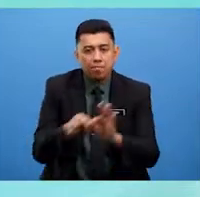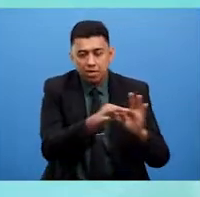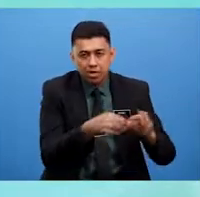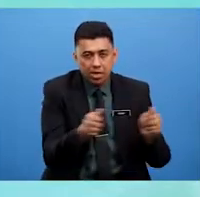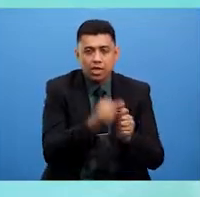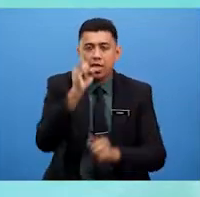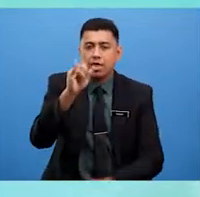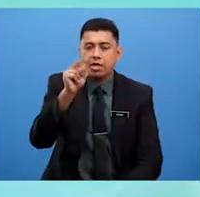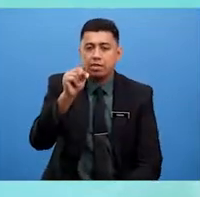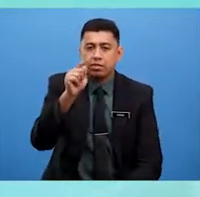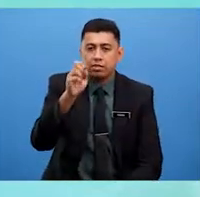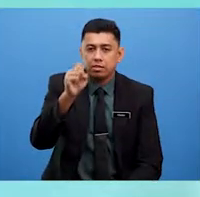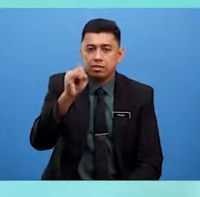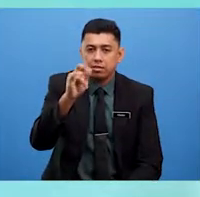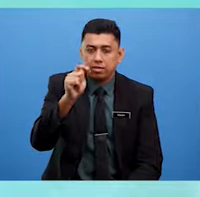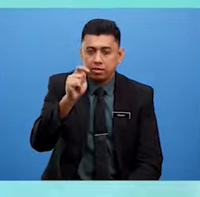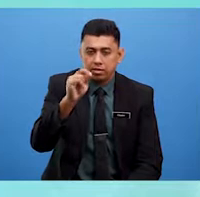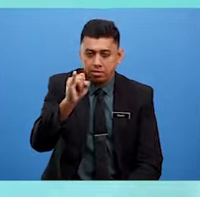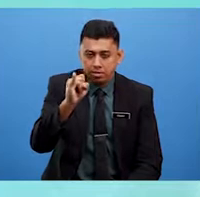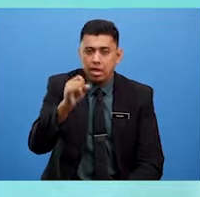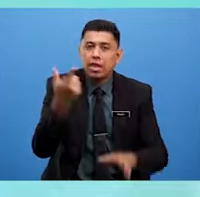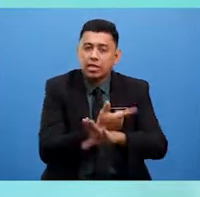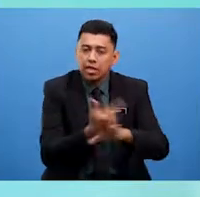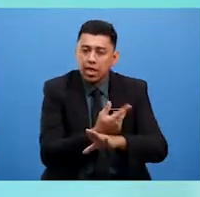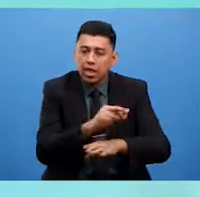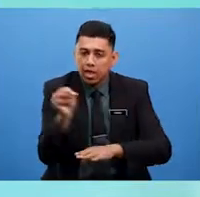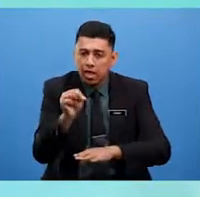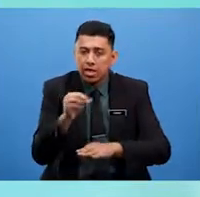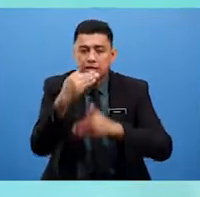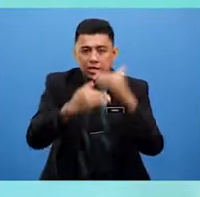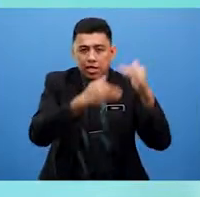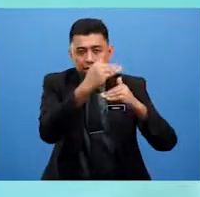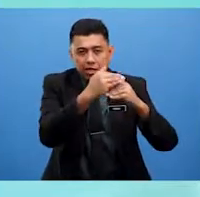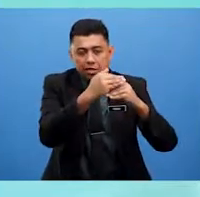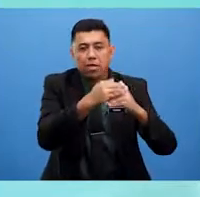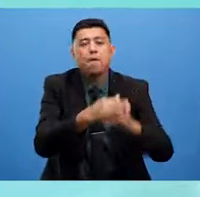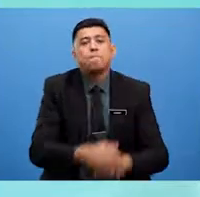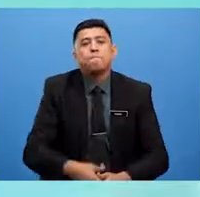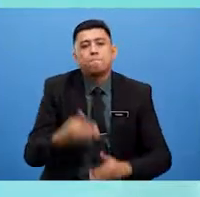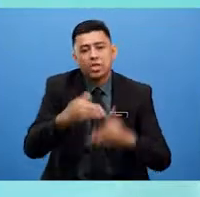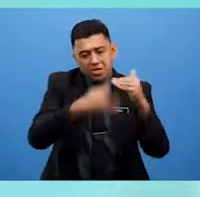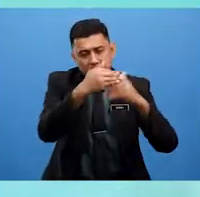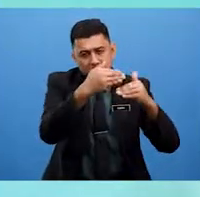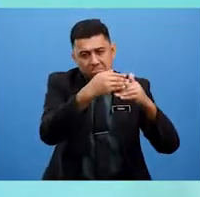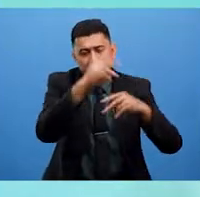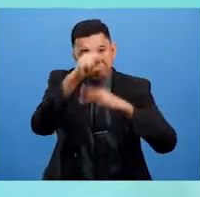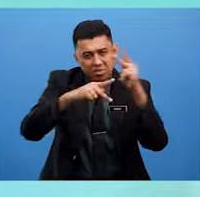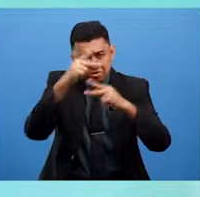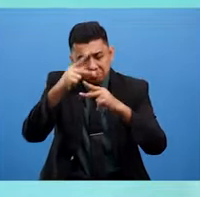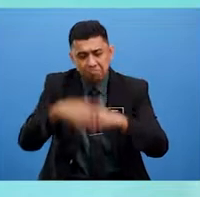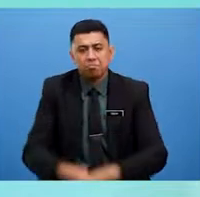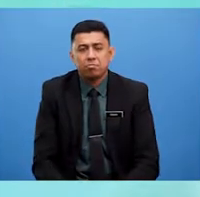latihan. Intensiti latihan ditingkatkan bagi meningkatkan prestasi. Walau